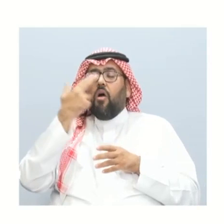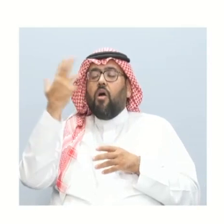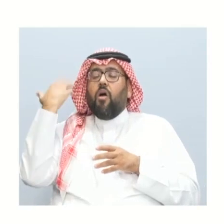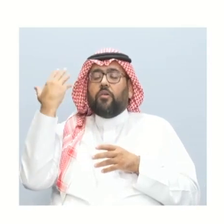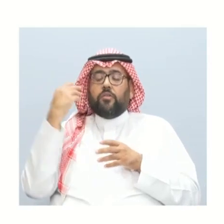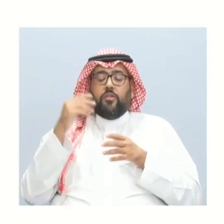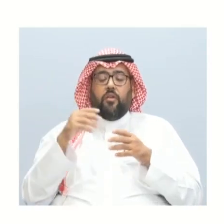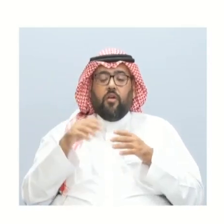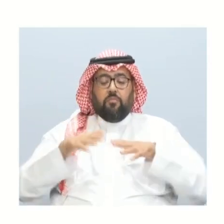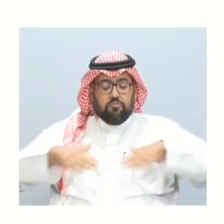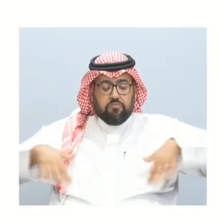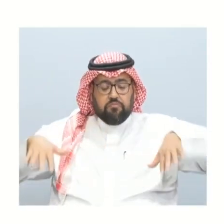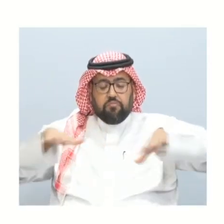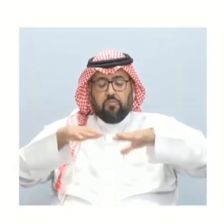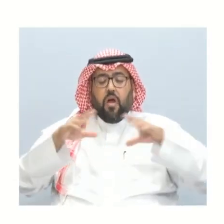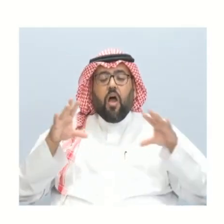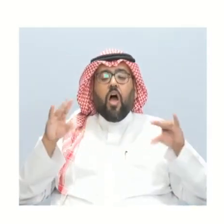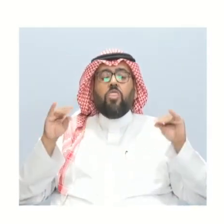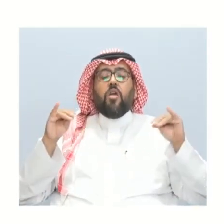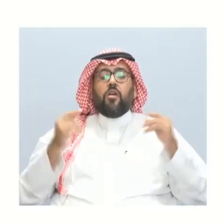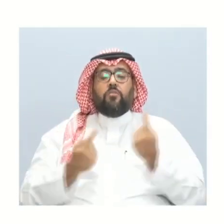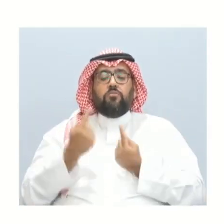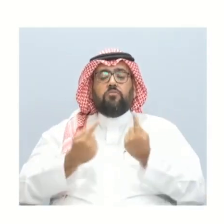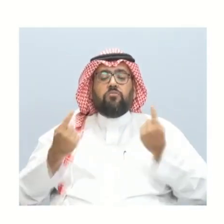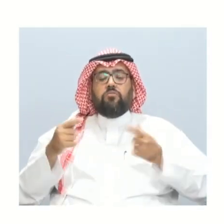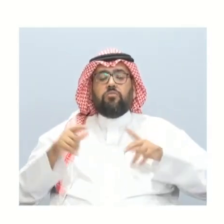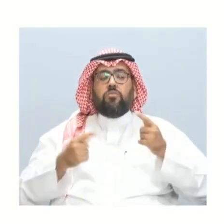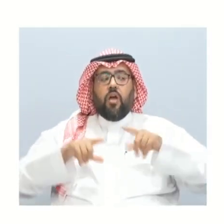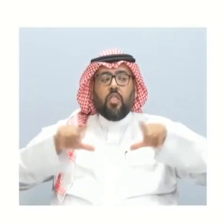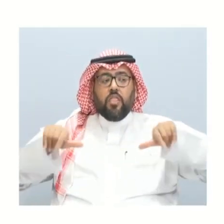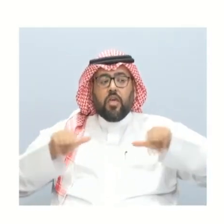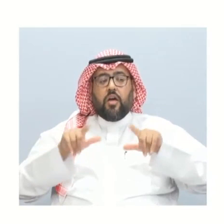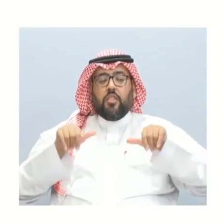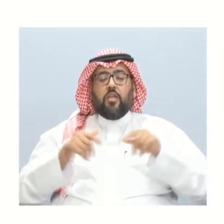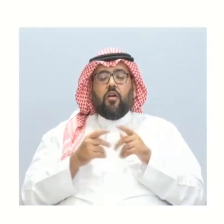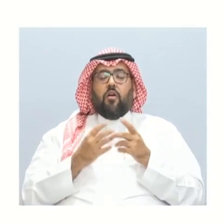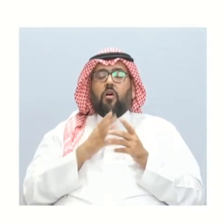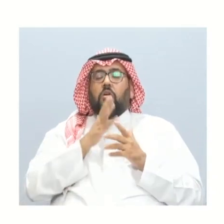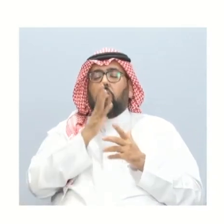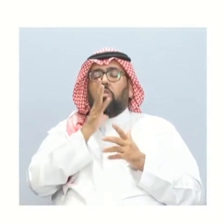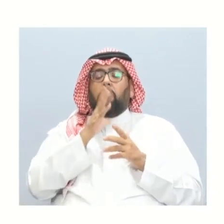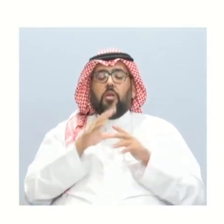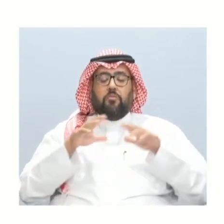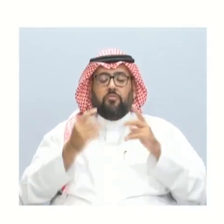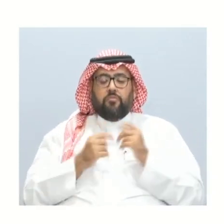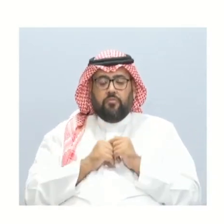رياضا خضراء كثيره البساتين والحدائق الغناء